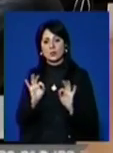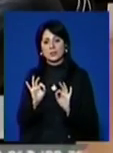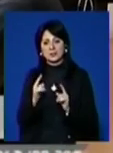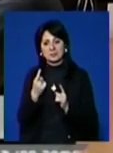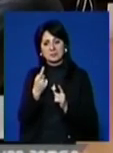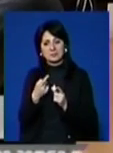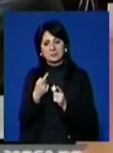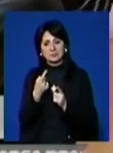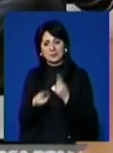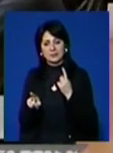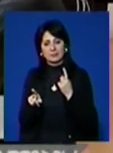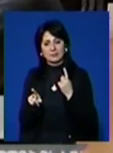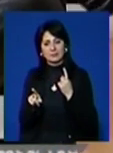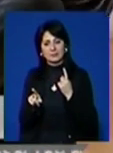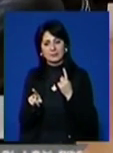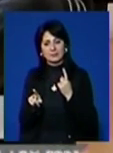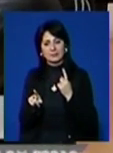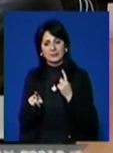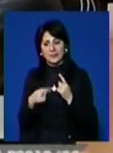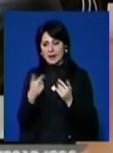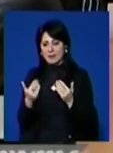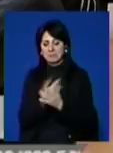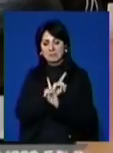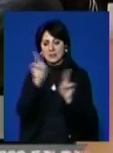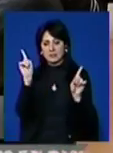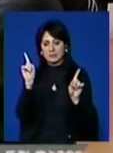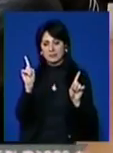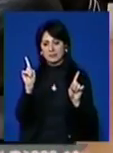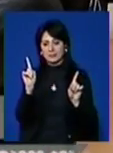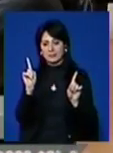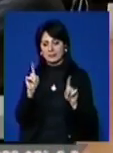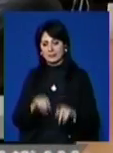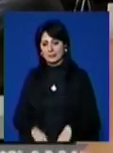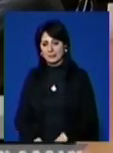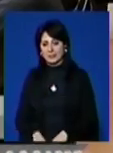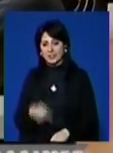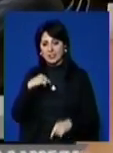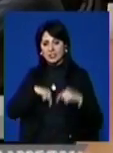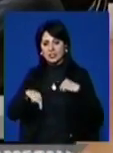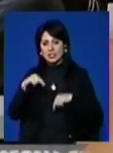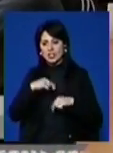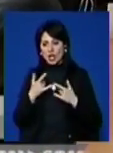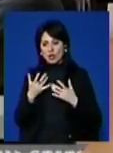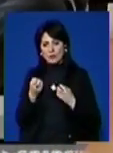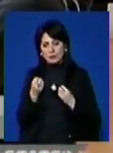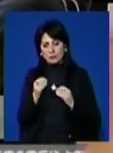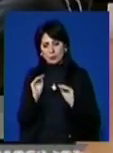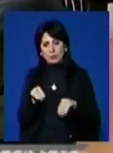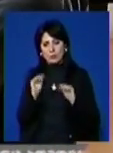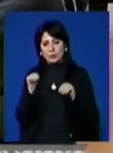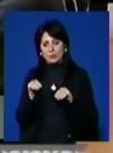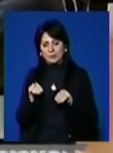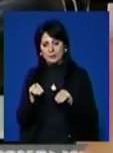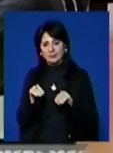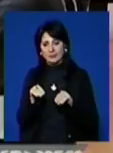არის, რაღაც არ ყოფნის, რაღაც კიდე ახალი, რაღაც შინაგანად რაღაცას გთხოვს კიდე. ეს